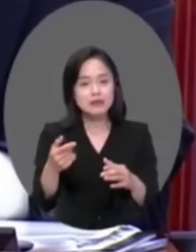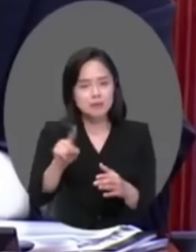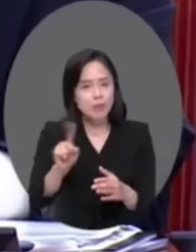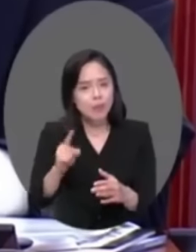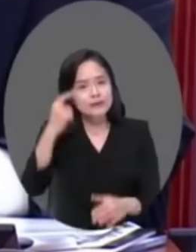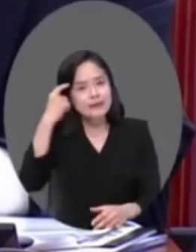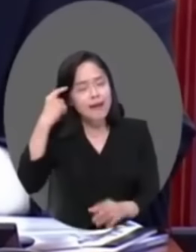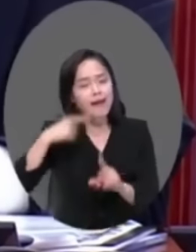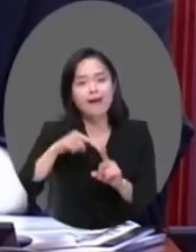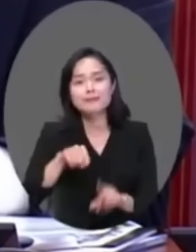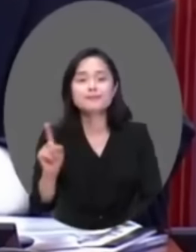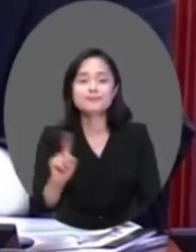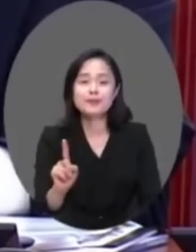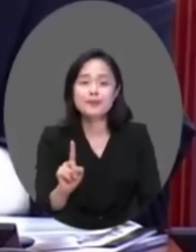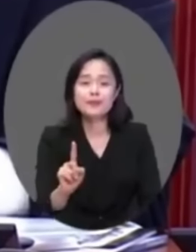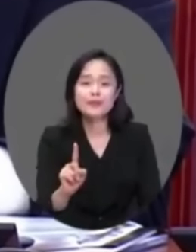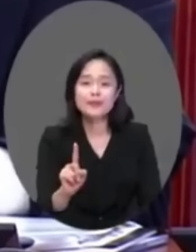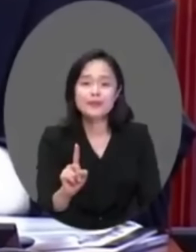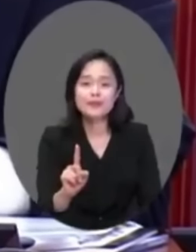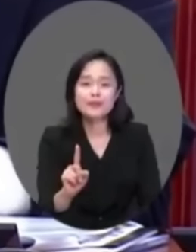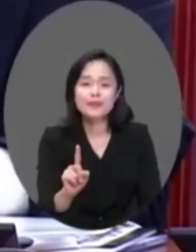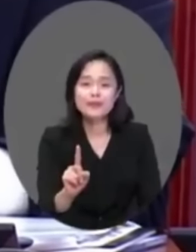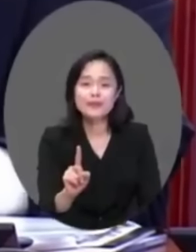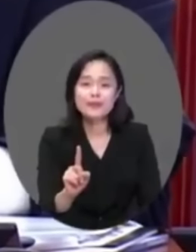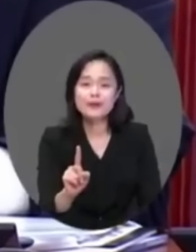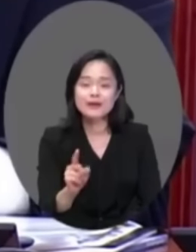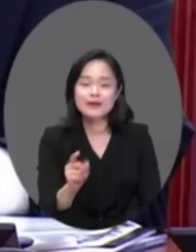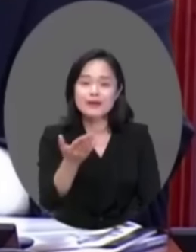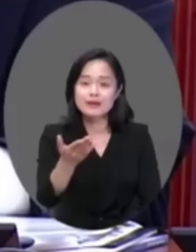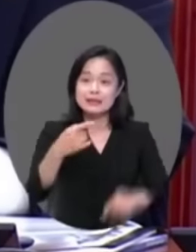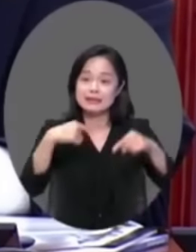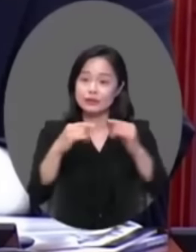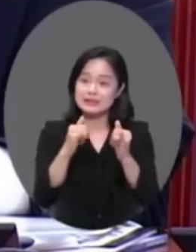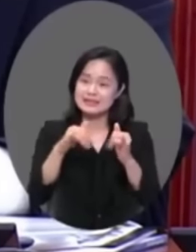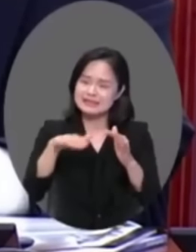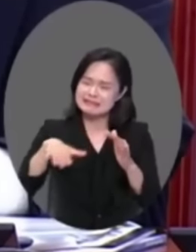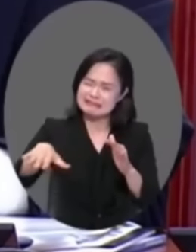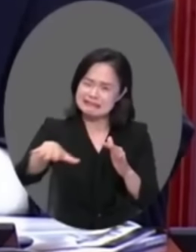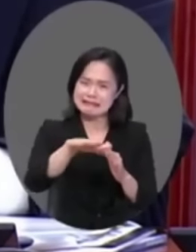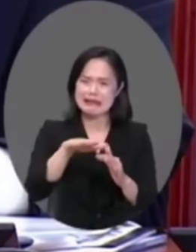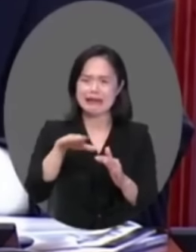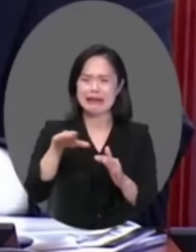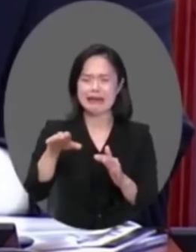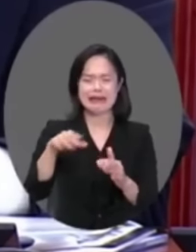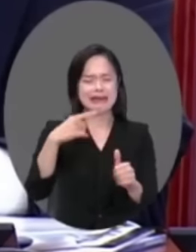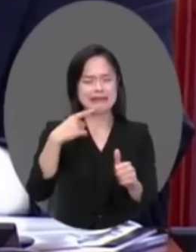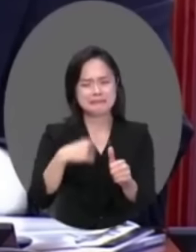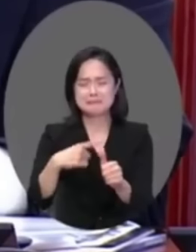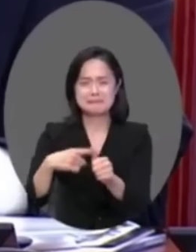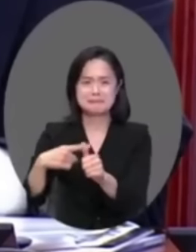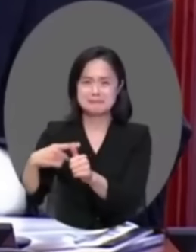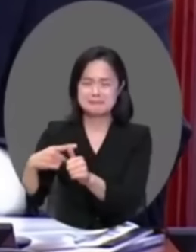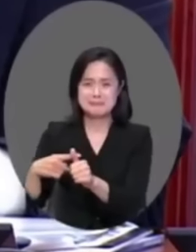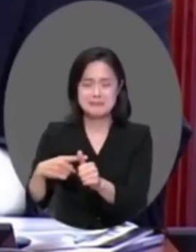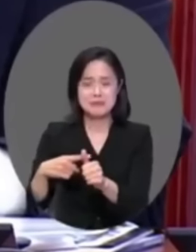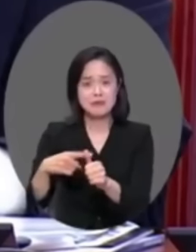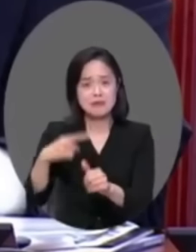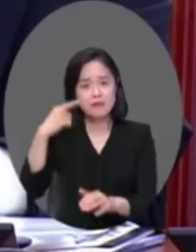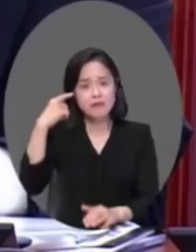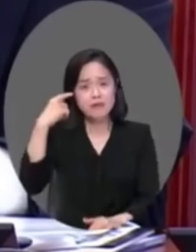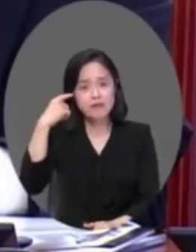못하시겠죠 정부적 하시겠다 그랬는데 모든 정치지도 했으니까 지금 뭐 역할할 수 있는게 없잖아요 아 그거하고 코바코 업무하고 무슨